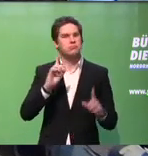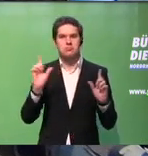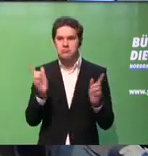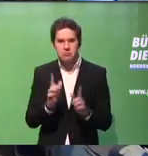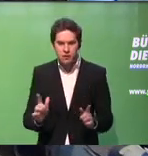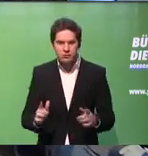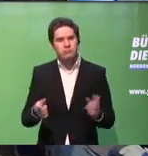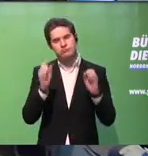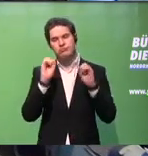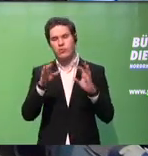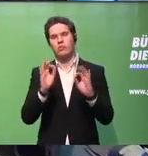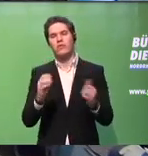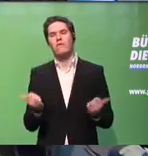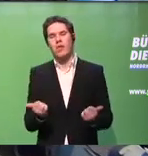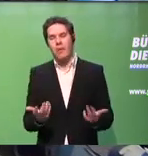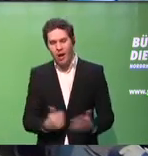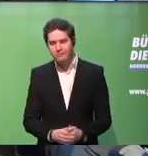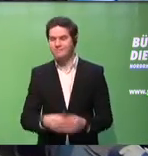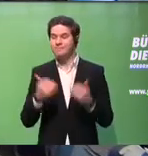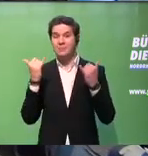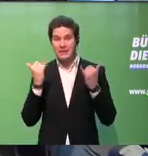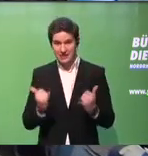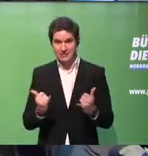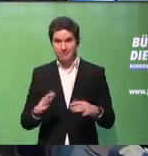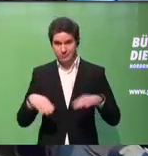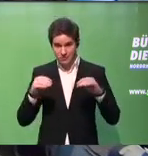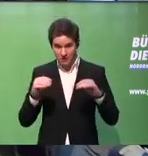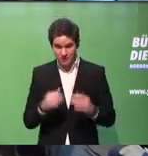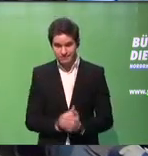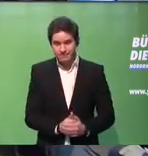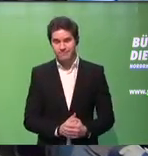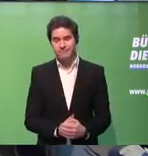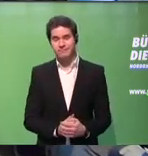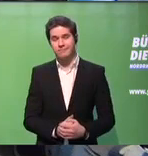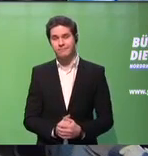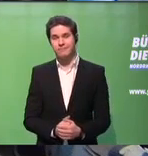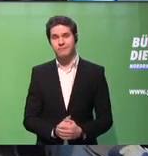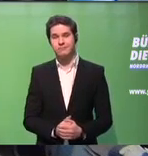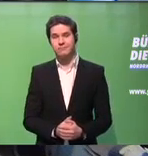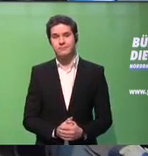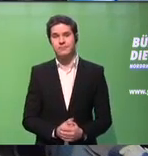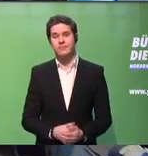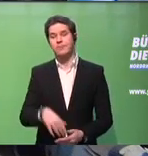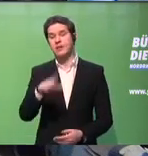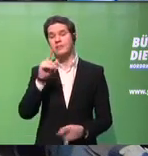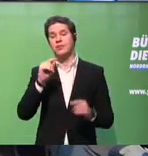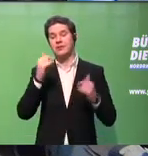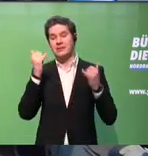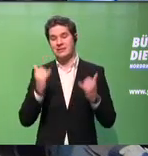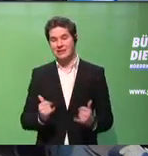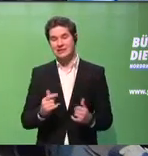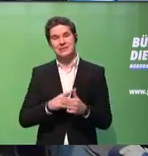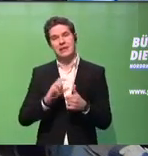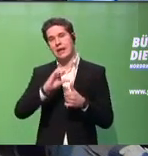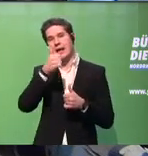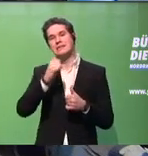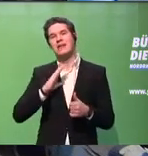auch nicht der Fall. Wunderbar. Dann kommen wir jetzt zum Verfahren. Und damit kommen wir jetzt zum ersten